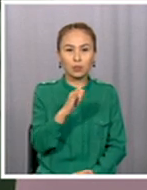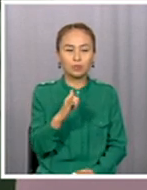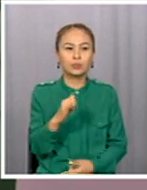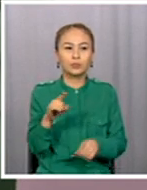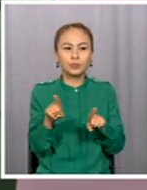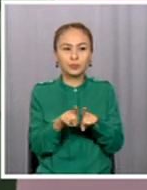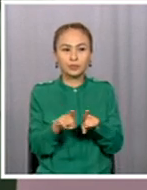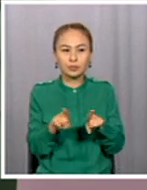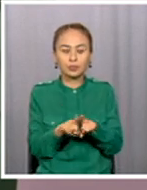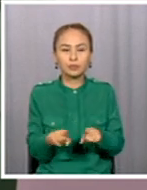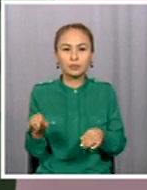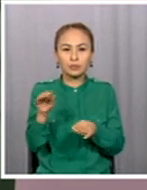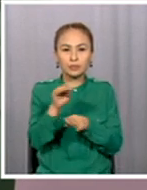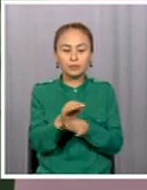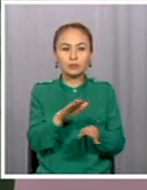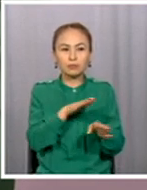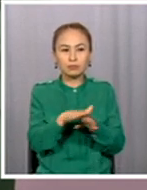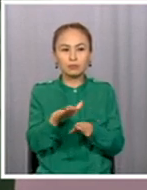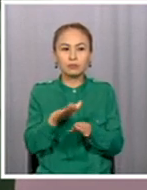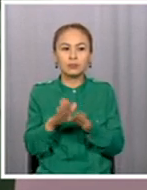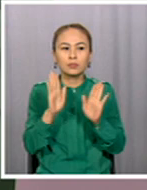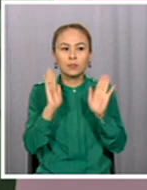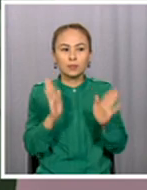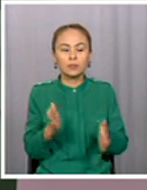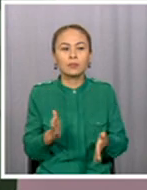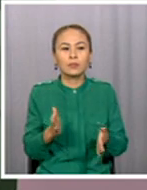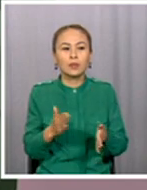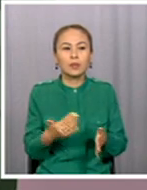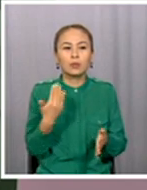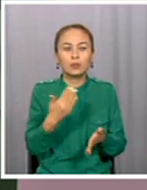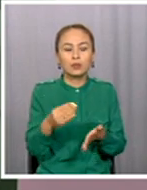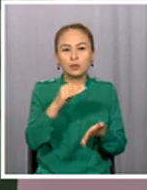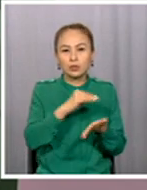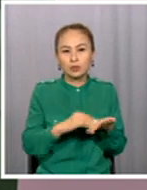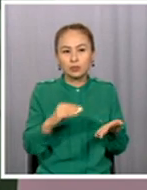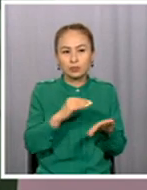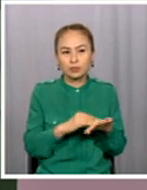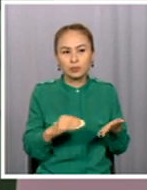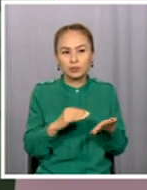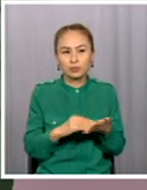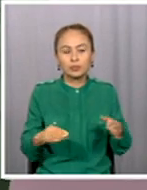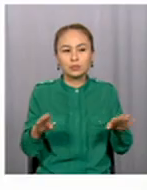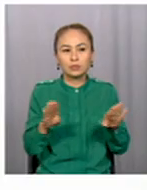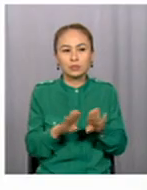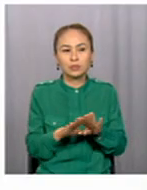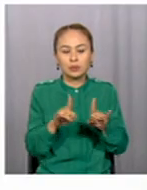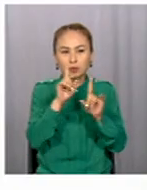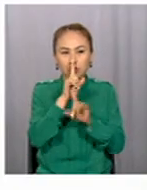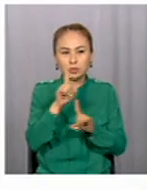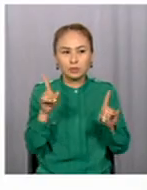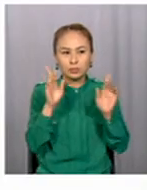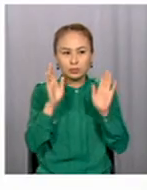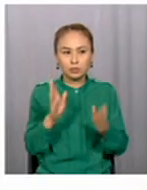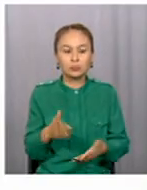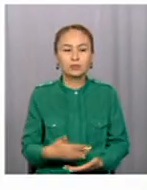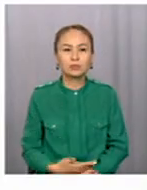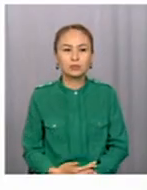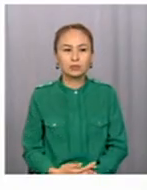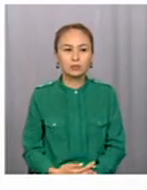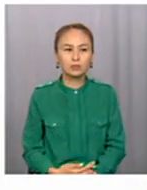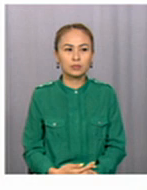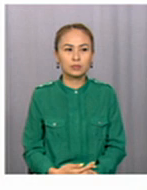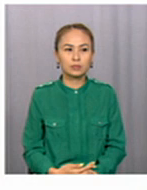тұлғалас қосымшалар болады екен. Бірақ олардың жазылуында ерекшеліктер болады екен. Оқушылар,